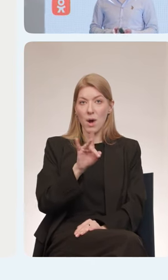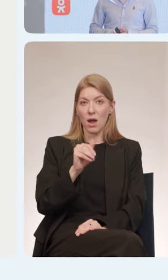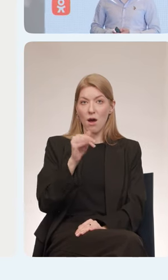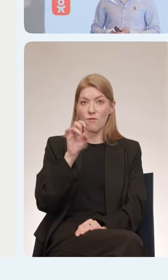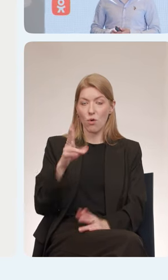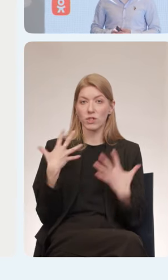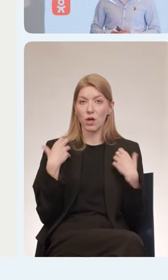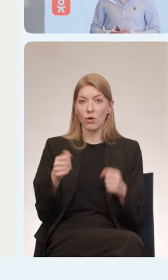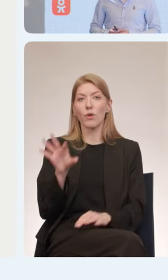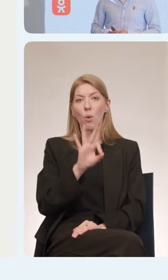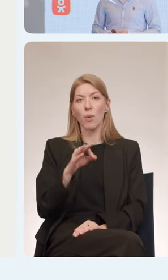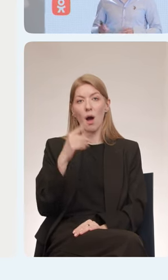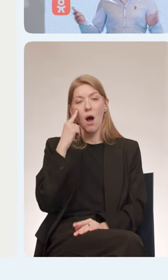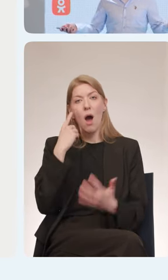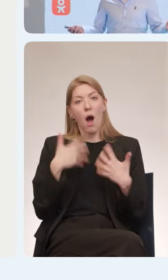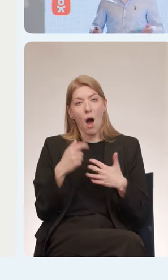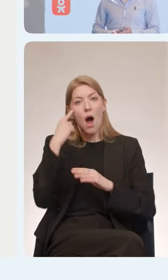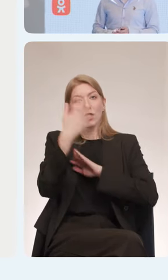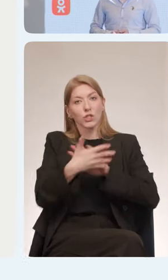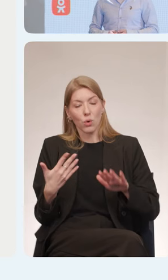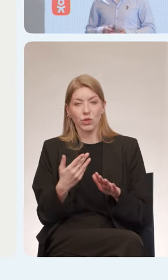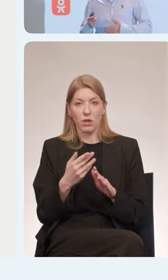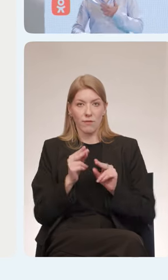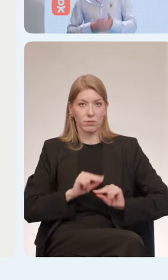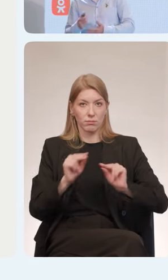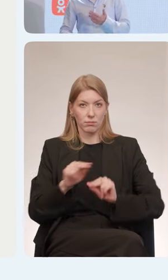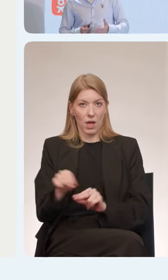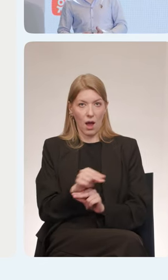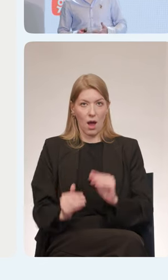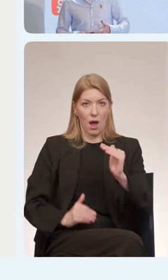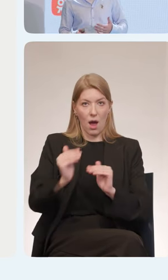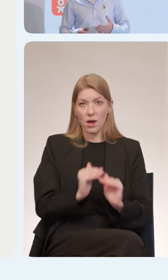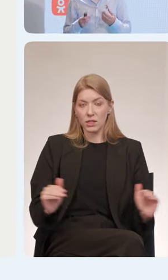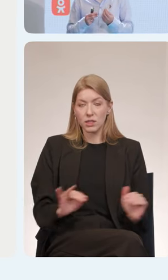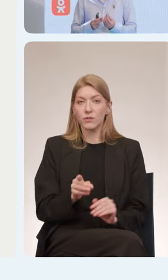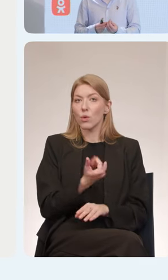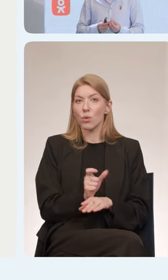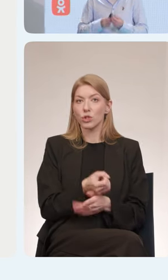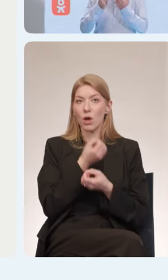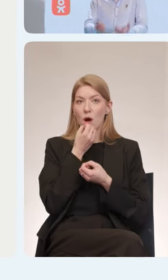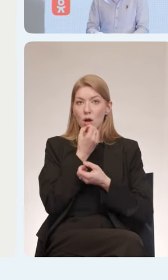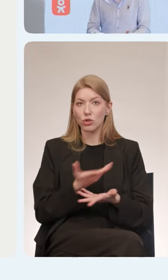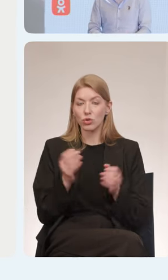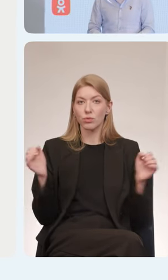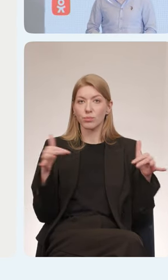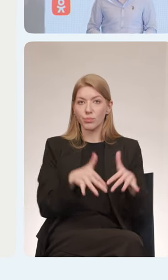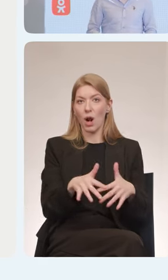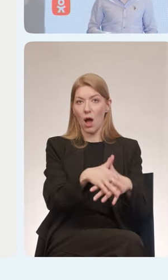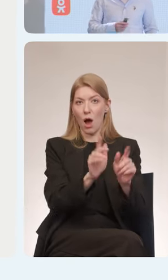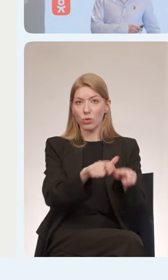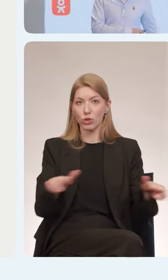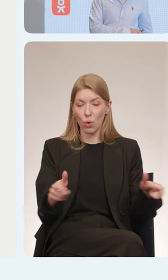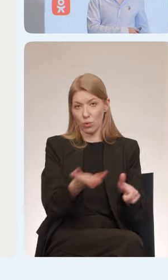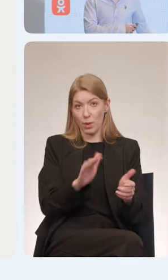тему осознанного родительства. И там, в общем, хорошо они как раз собрали аудиторию, и мы им помогли собрать